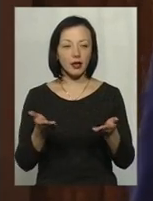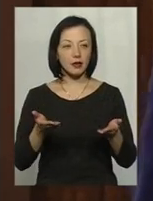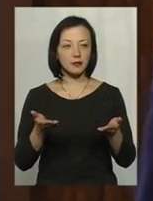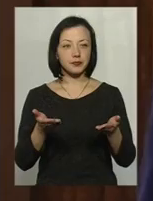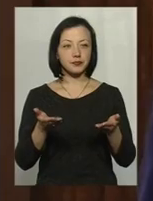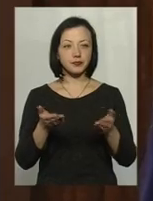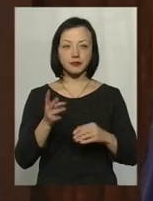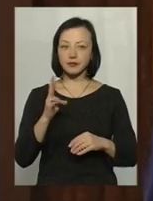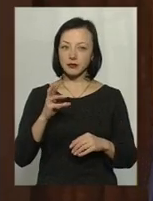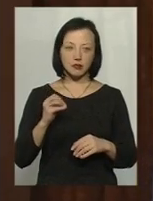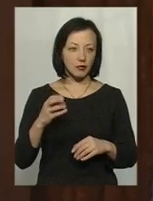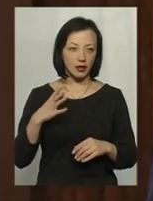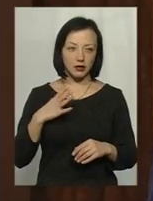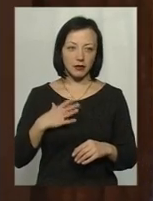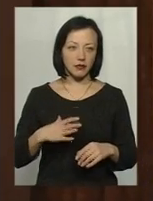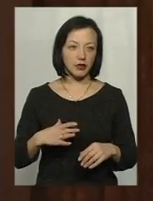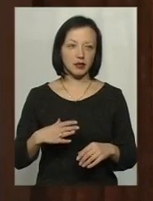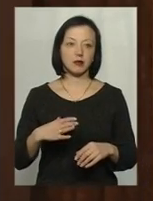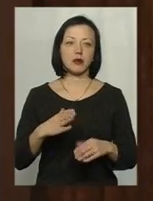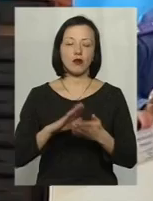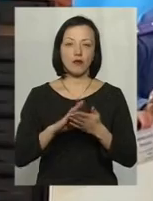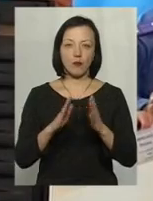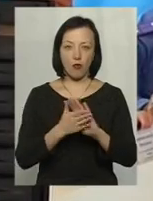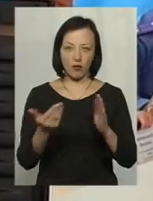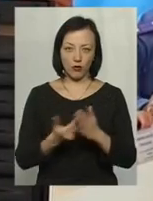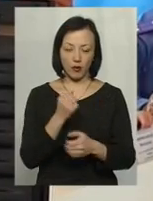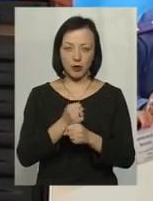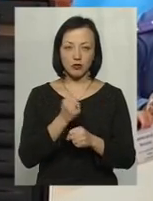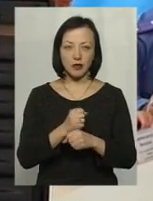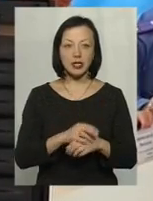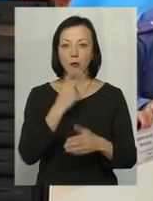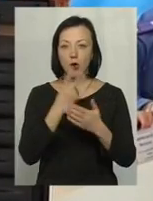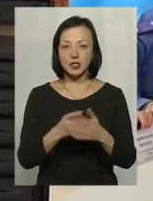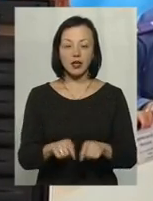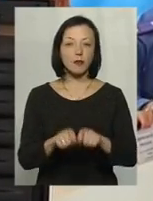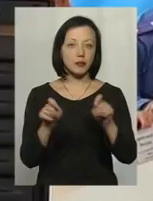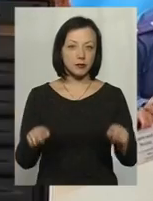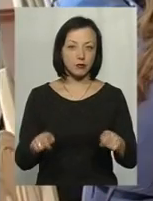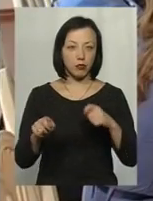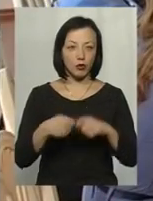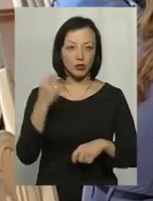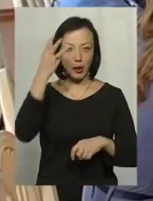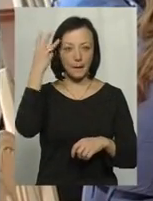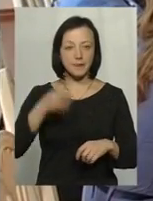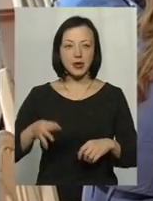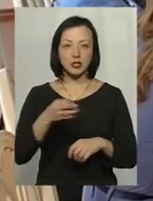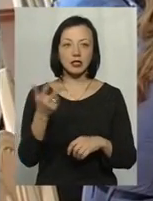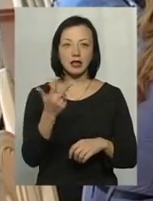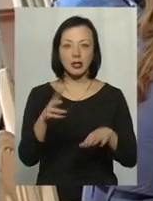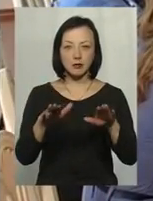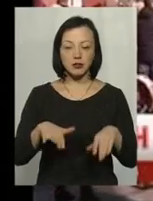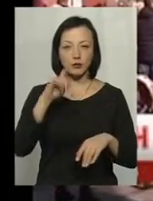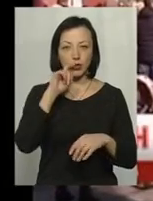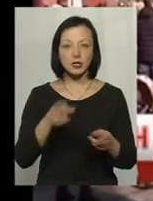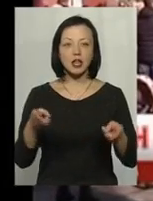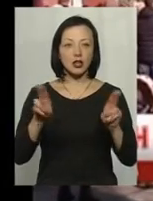не витримали ритму працювати в нових умовах. За показником розкриття правопорушень, Хмельниччина третя в Україні. Втім,